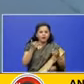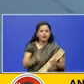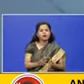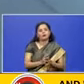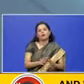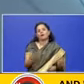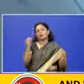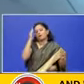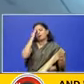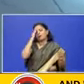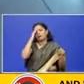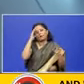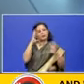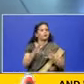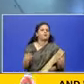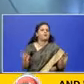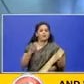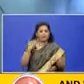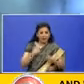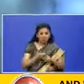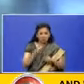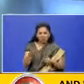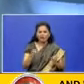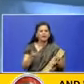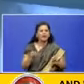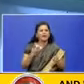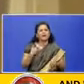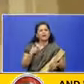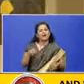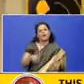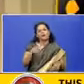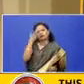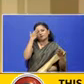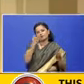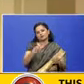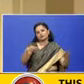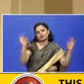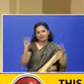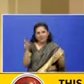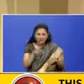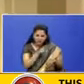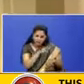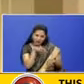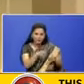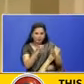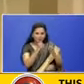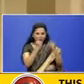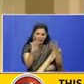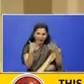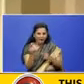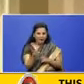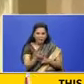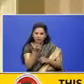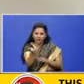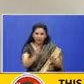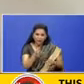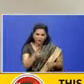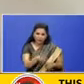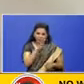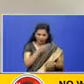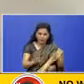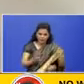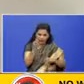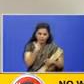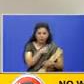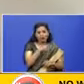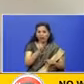गई है। बिजली का बिल तो भरना नहीं है, निश्चित हो गए है सर। मतलब बिजली का बिल भी गया और सुविधा बढ़ गई,